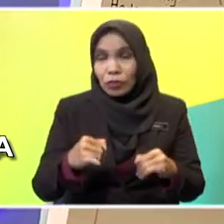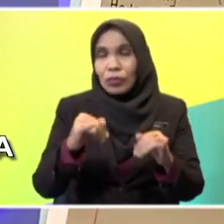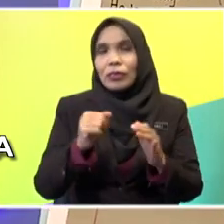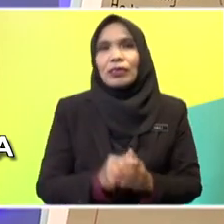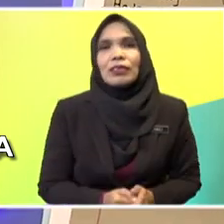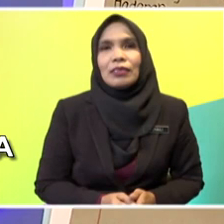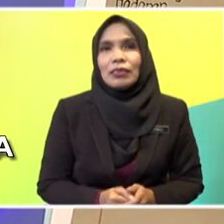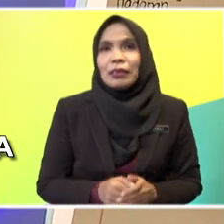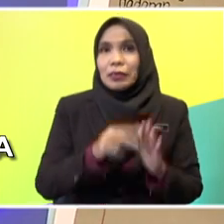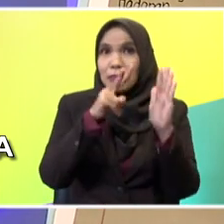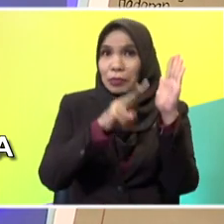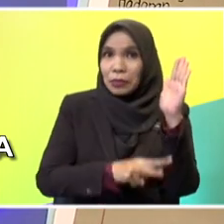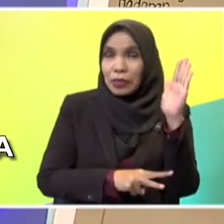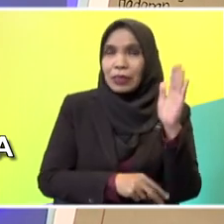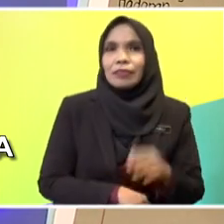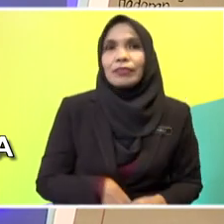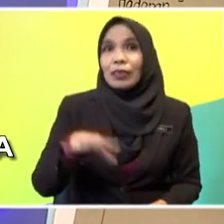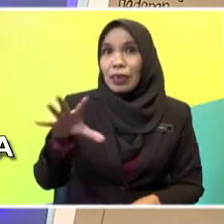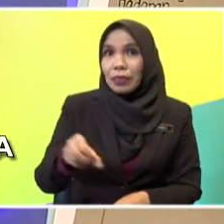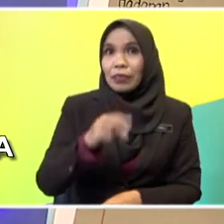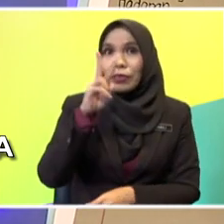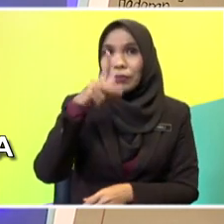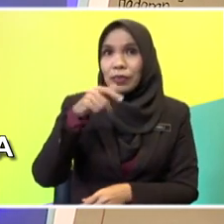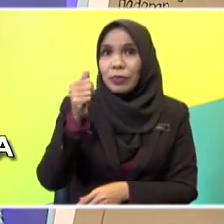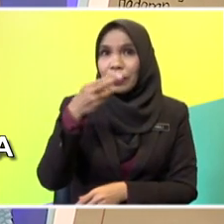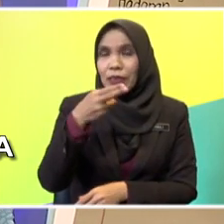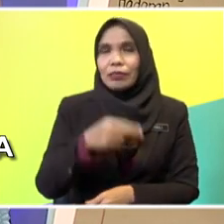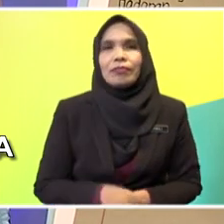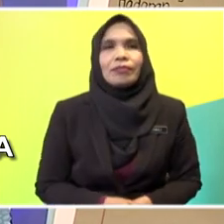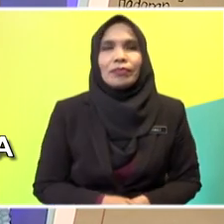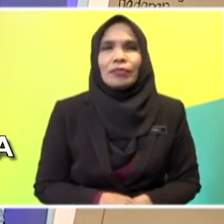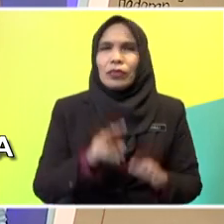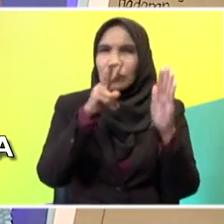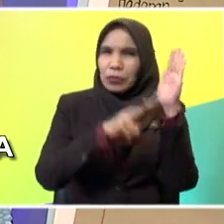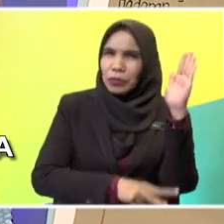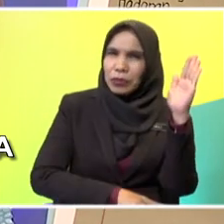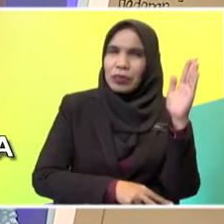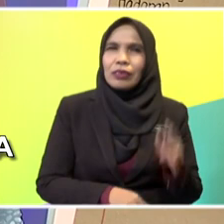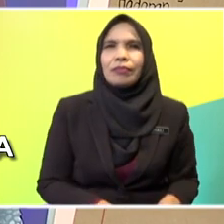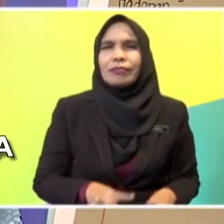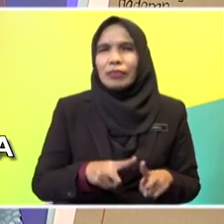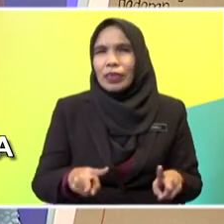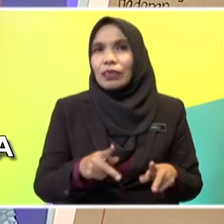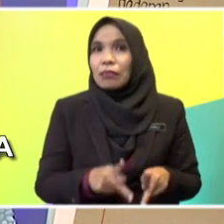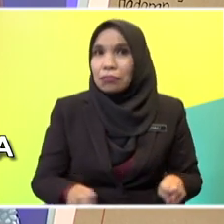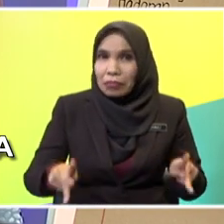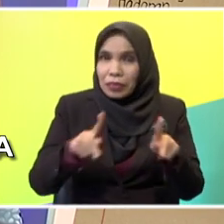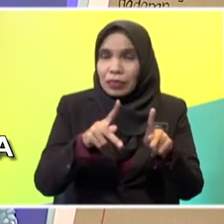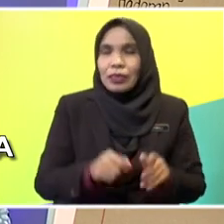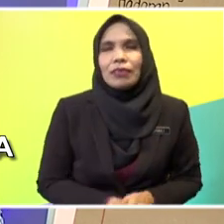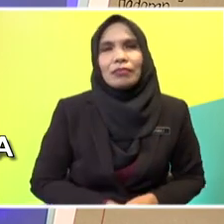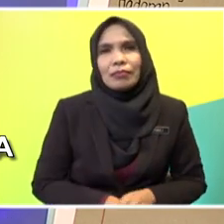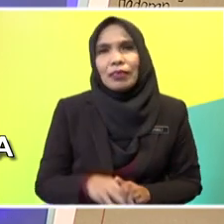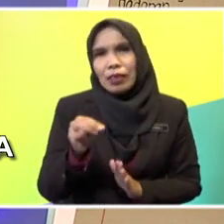pola. Sebab pola ni ialah sangat penting sebab menjahit ramai orang boleh jahit tapi membuat pola